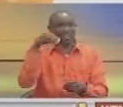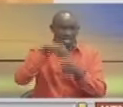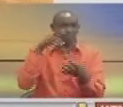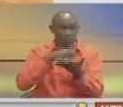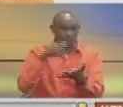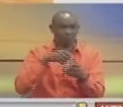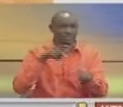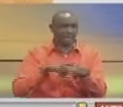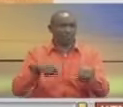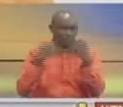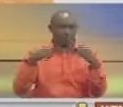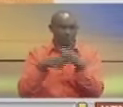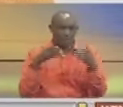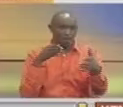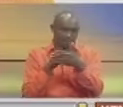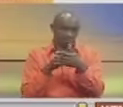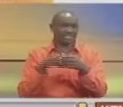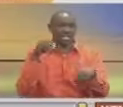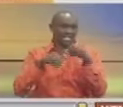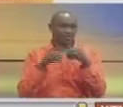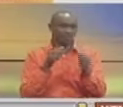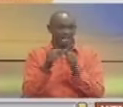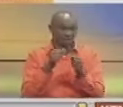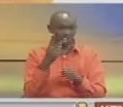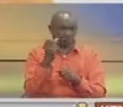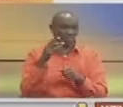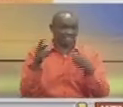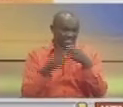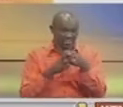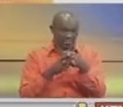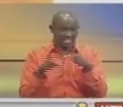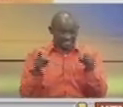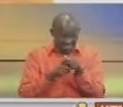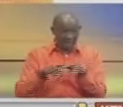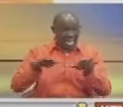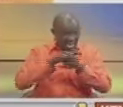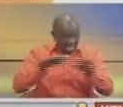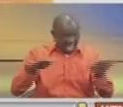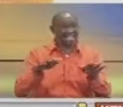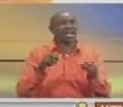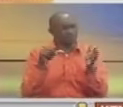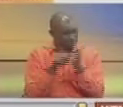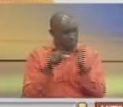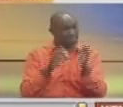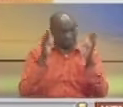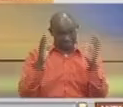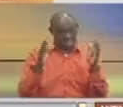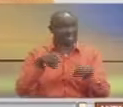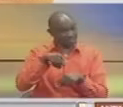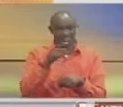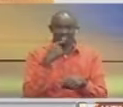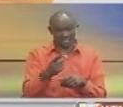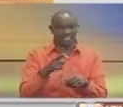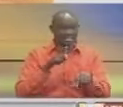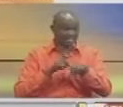katika machafuko ya baada ya uchaguzi mkuu wa mwaka 2007. Swala la ardhi ndilo ambalo liligusia sana shahidi huyo katika